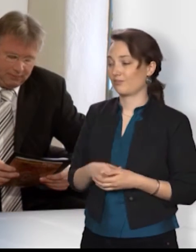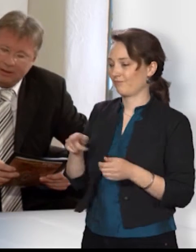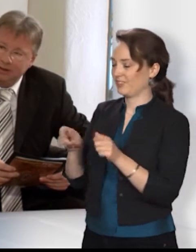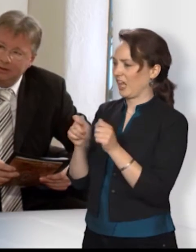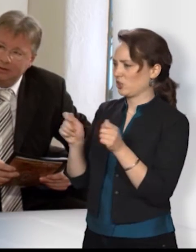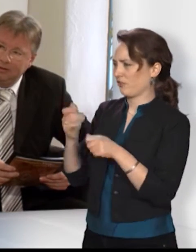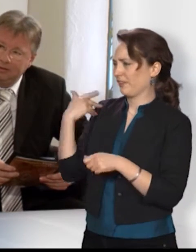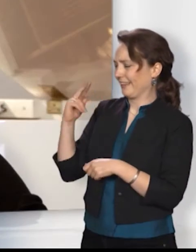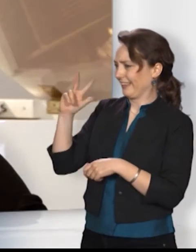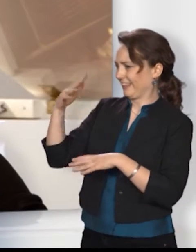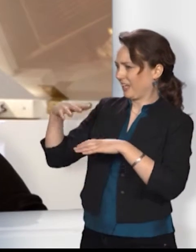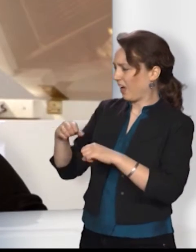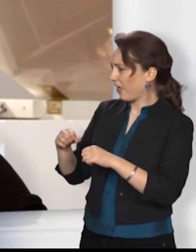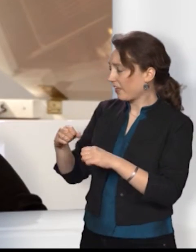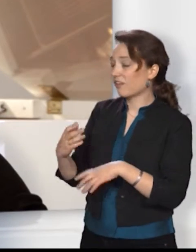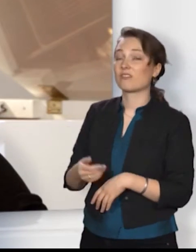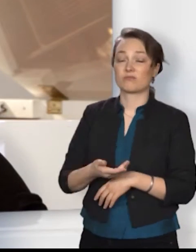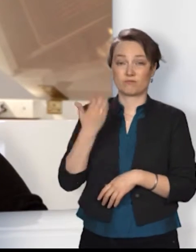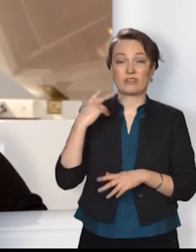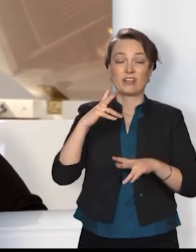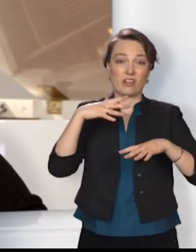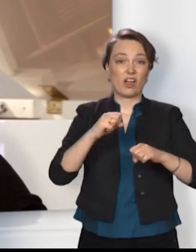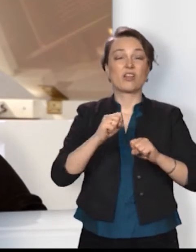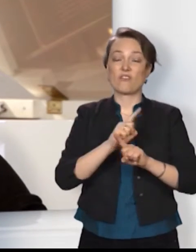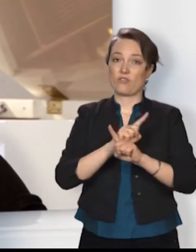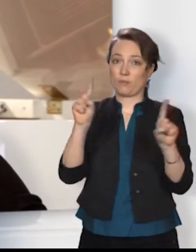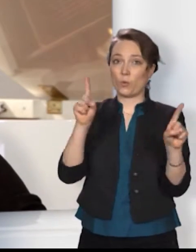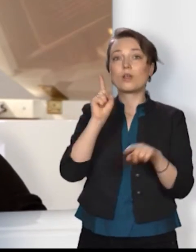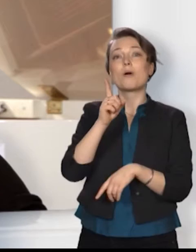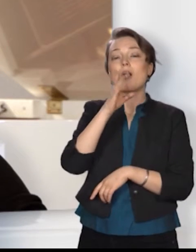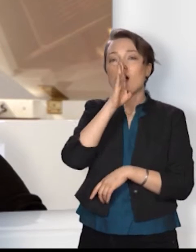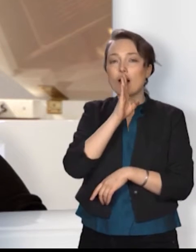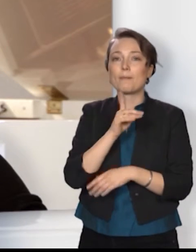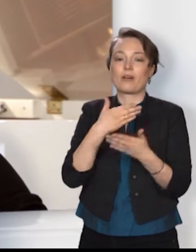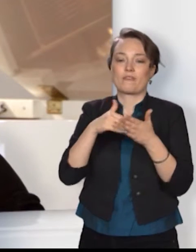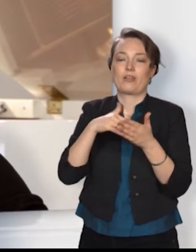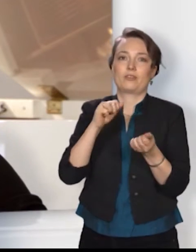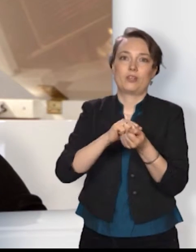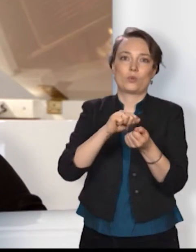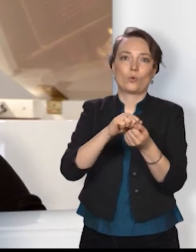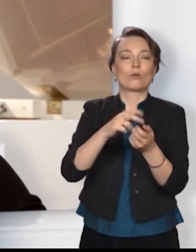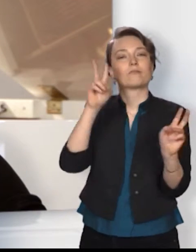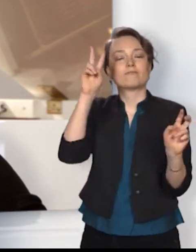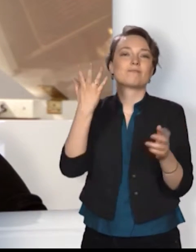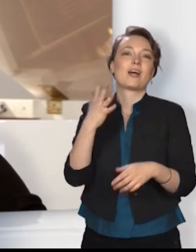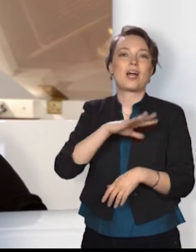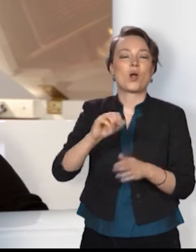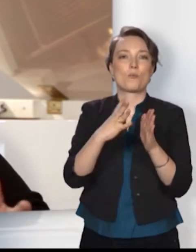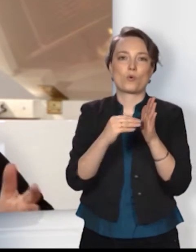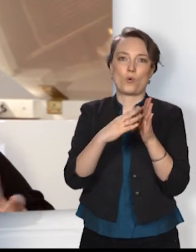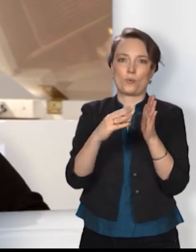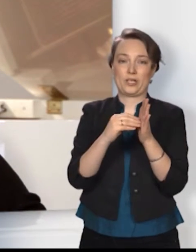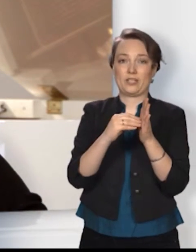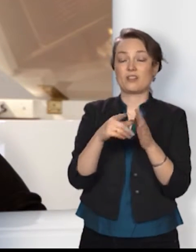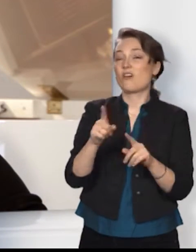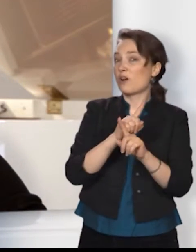im Dritten Reich verboten, wurde aber heimlich weiter gedruckt in Raubkopien, weil es